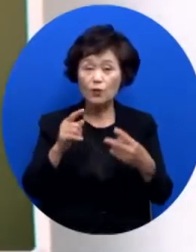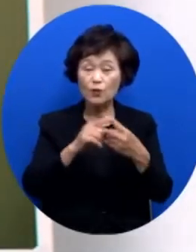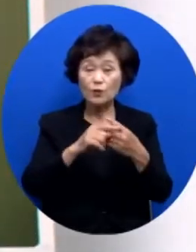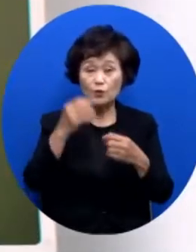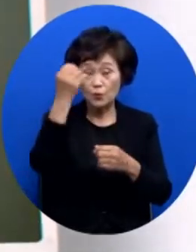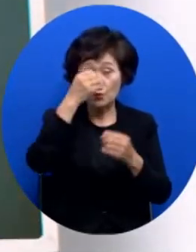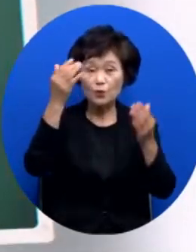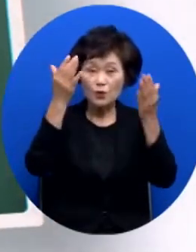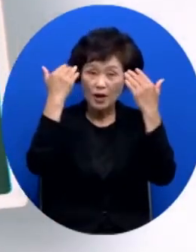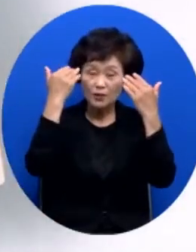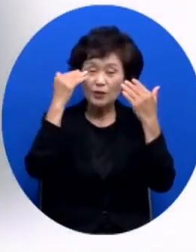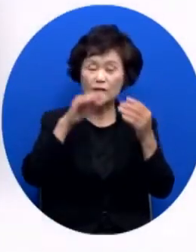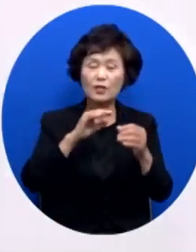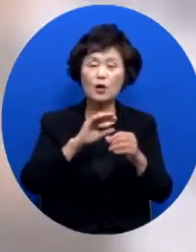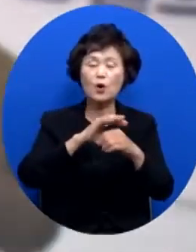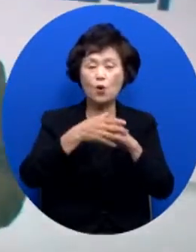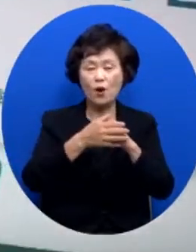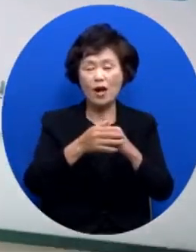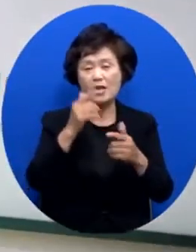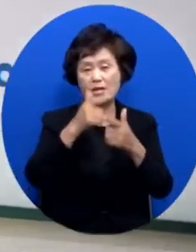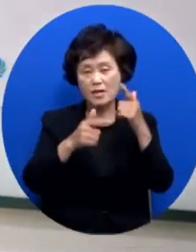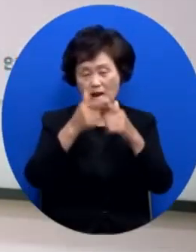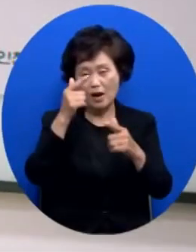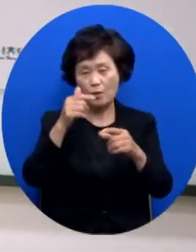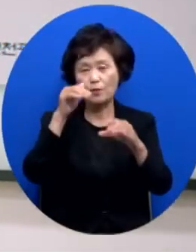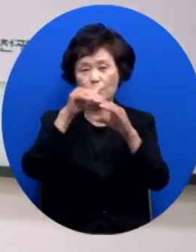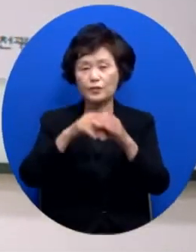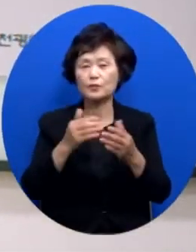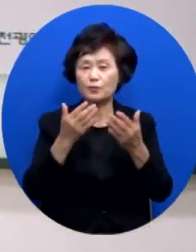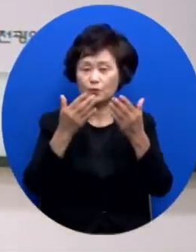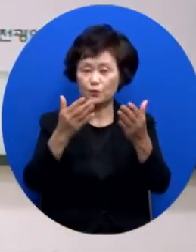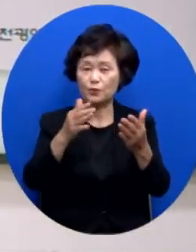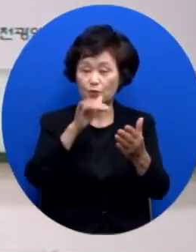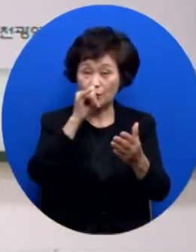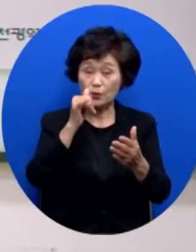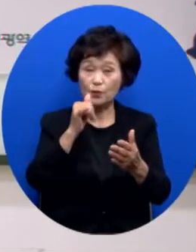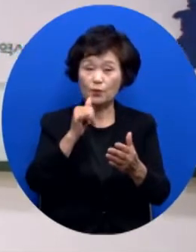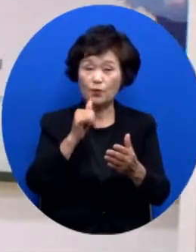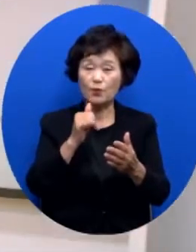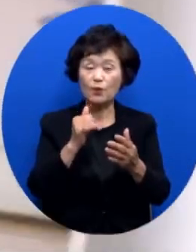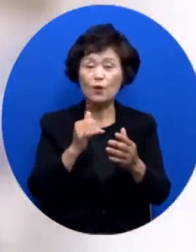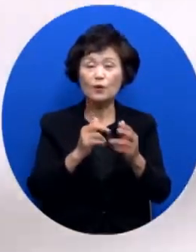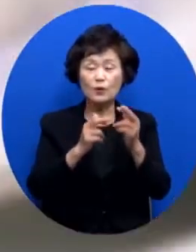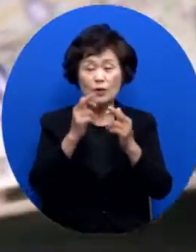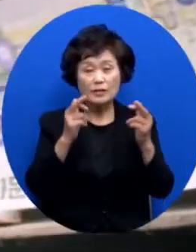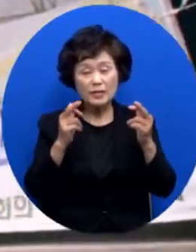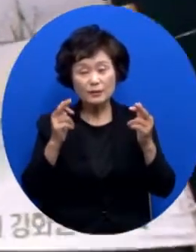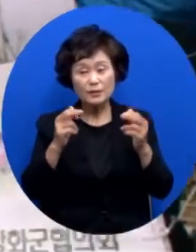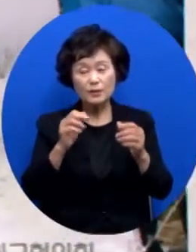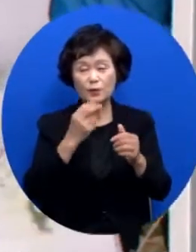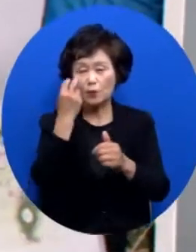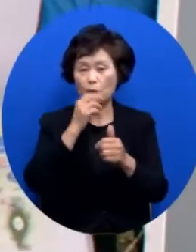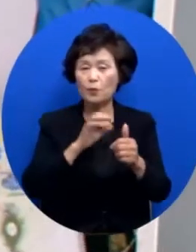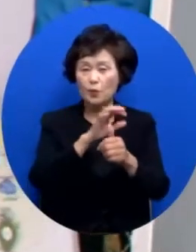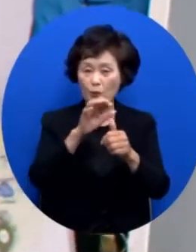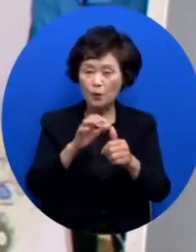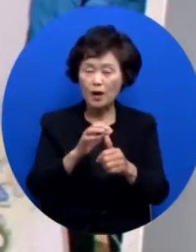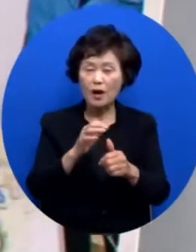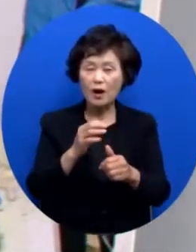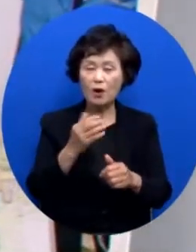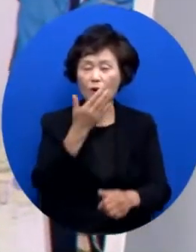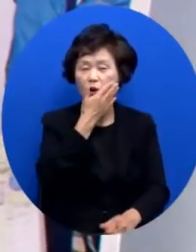유실수를 심어주는 작은 과수원을 만들어서 산림도 보호하고 또 아이들 영양